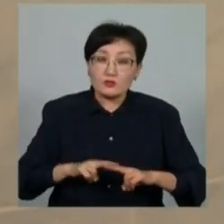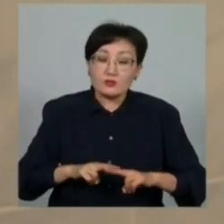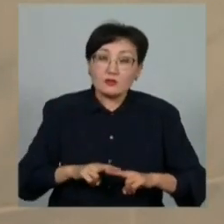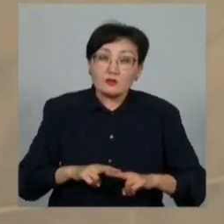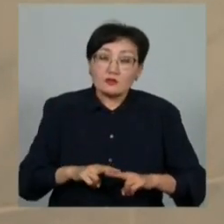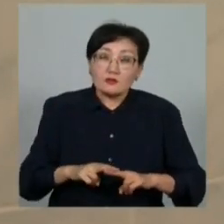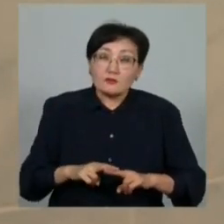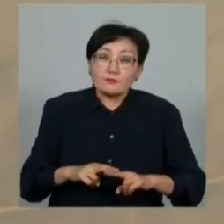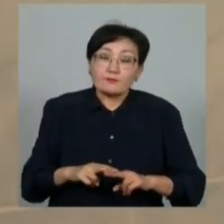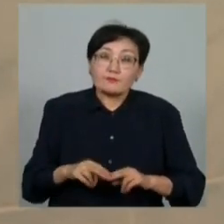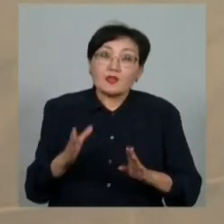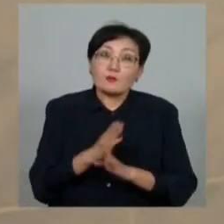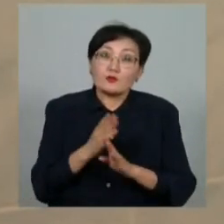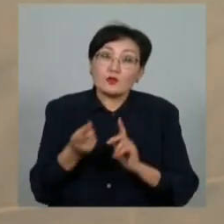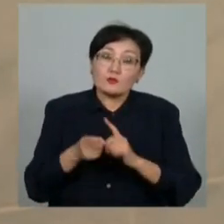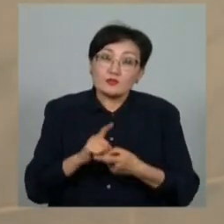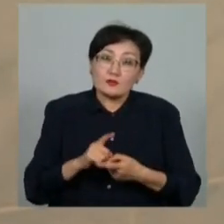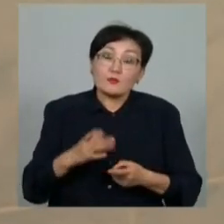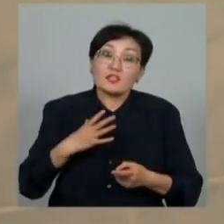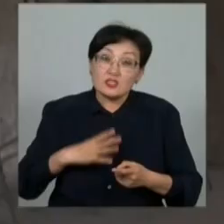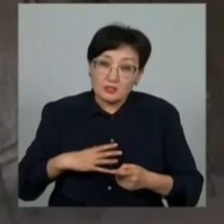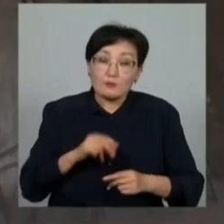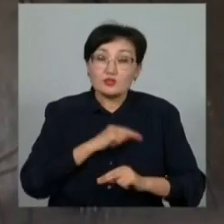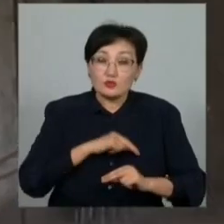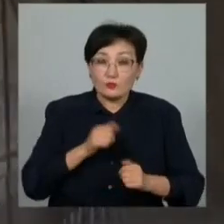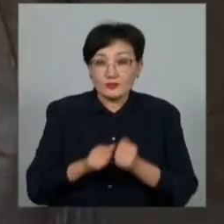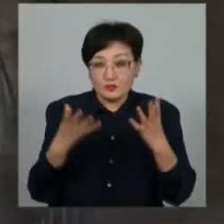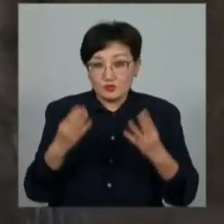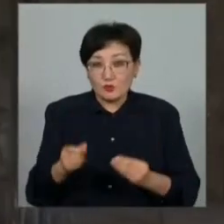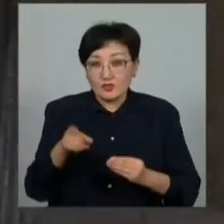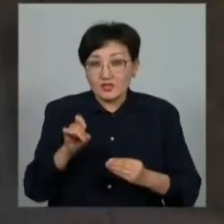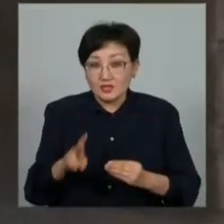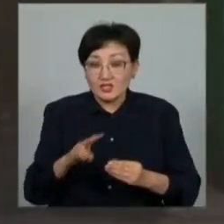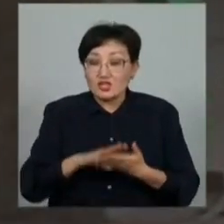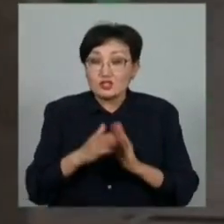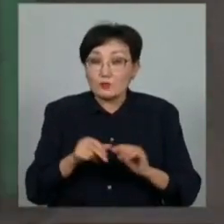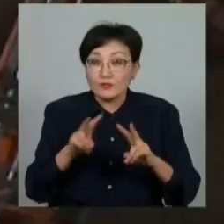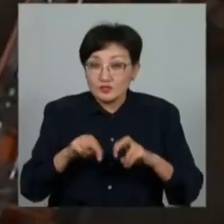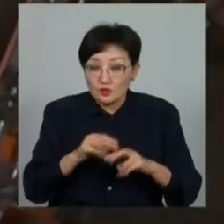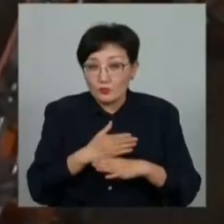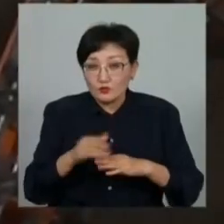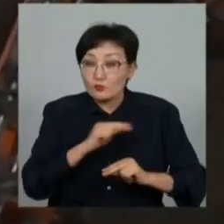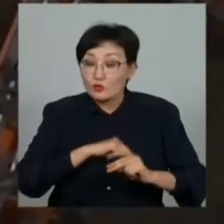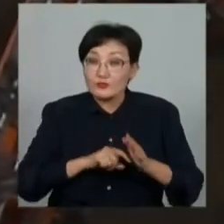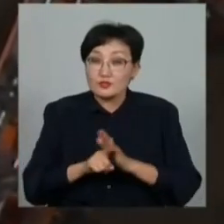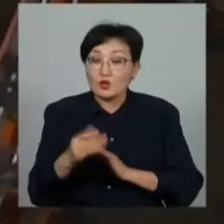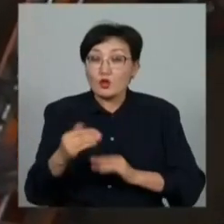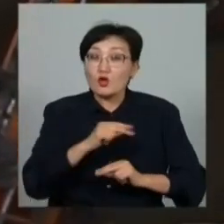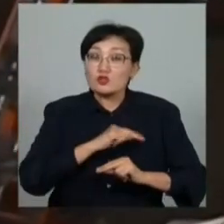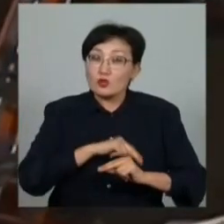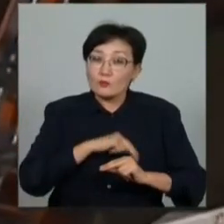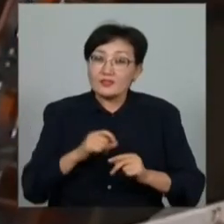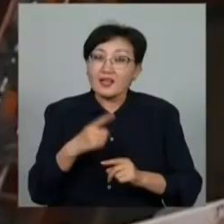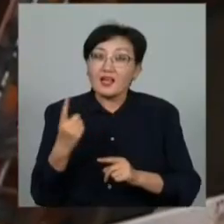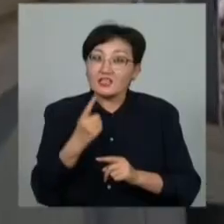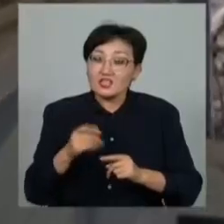ыстығына да, суығына да төтеп беріп жұмыс істеп жатырмыз. Күнделікті кранның жағдайын бақылап, содан соң барып іске кірісу оның жұмысының